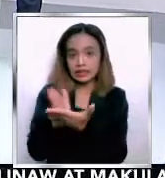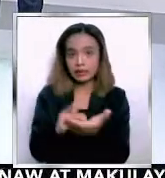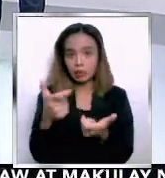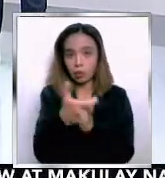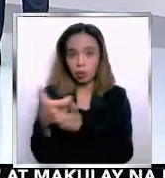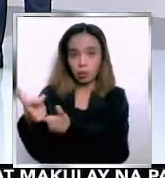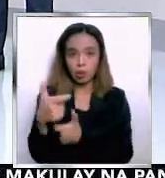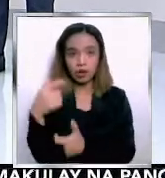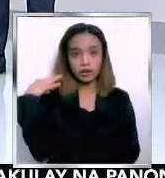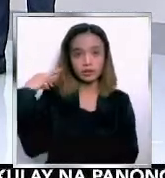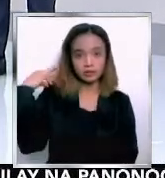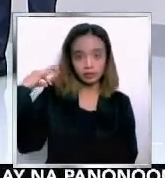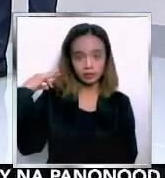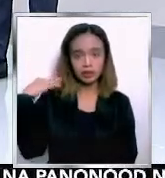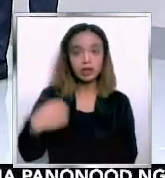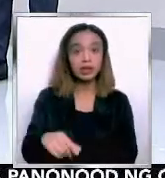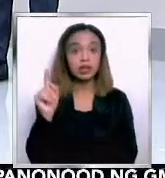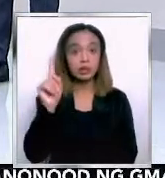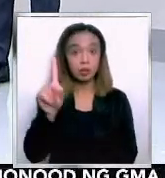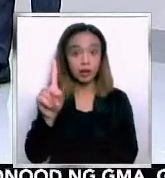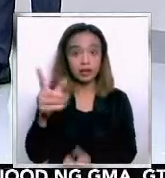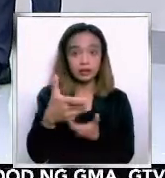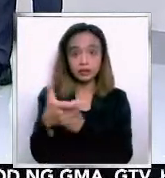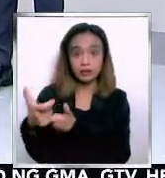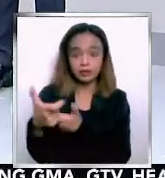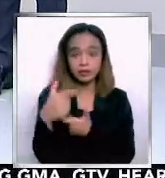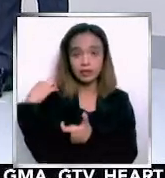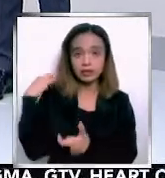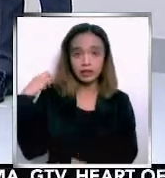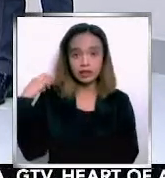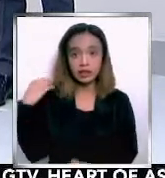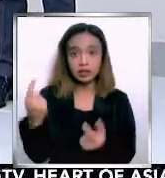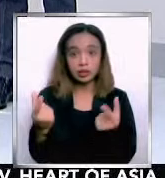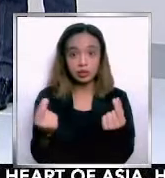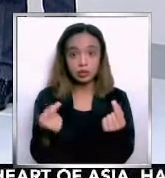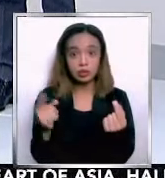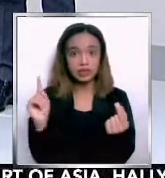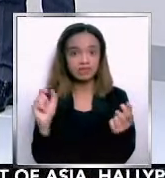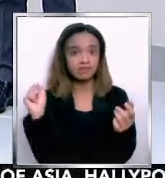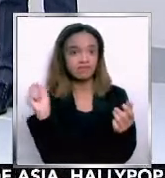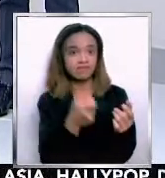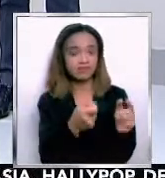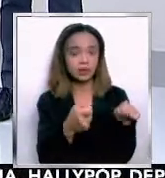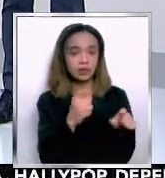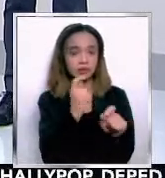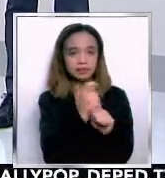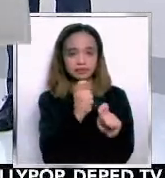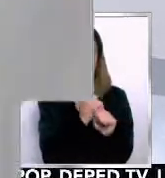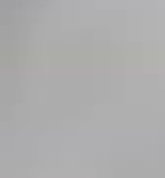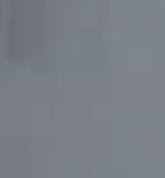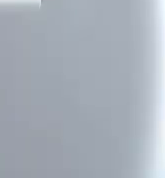isa sa mga fire volunteer, inundoyan pa raw ng palakol ang truck driver. Nakatutok si Jonathan Andal.